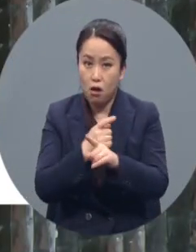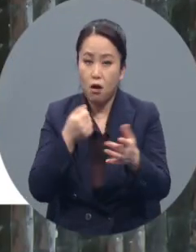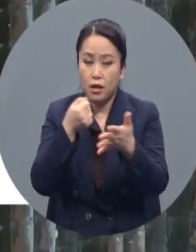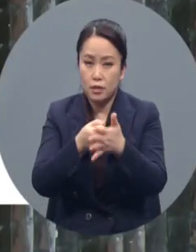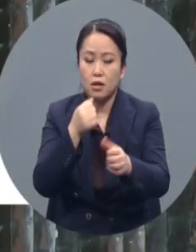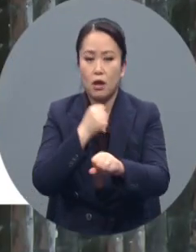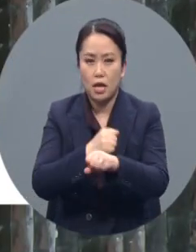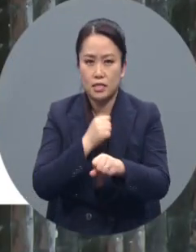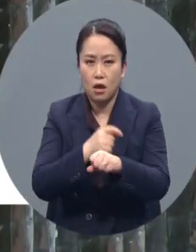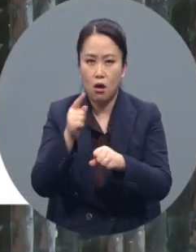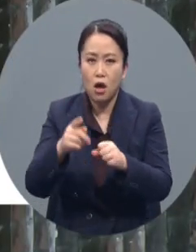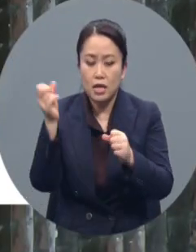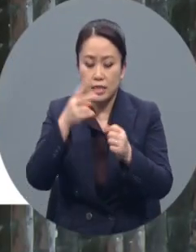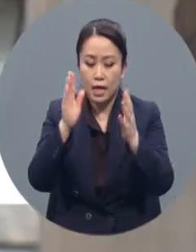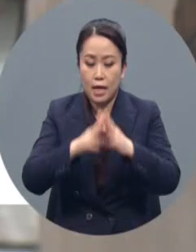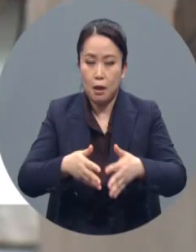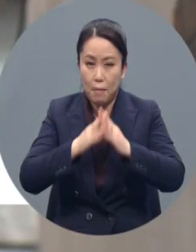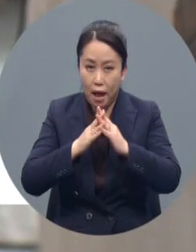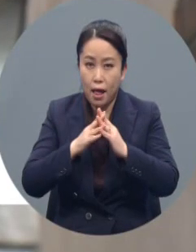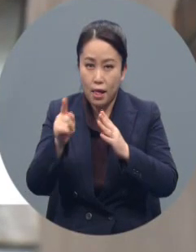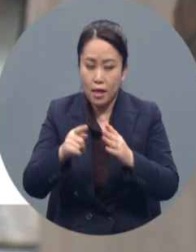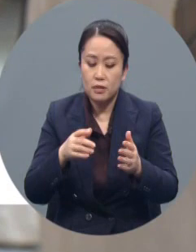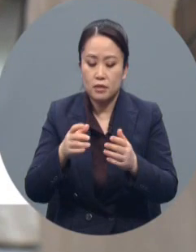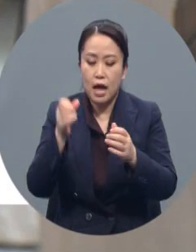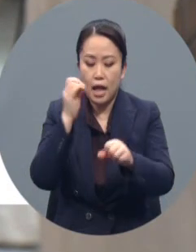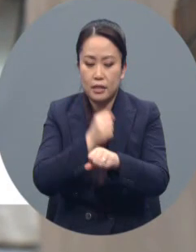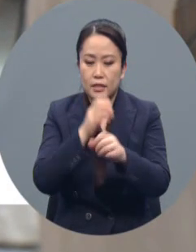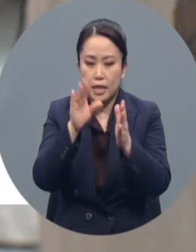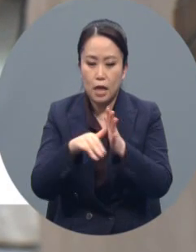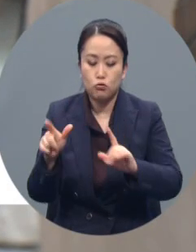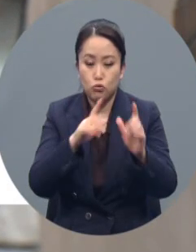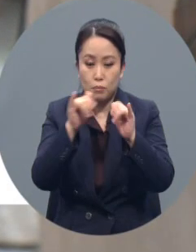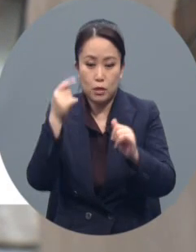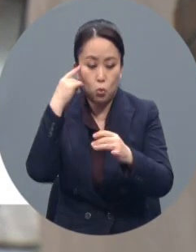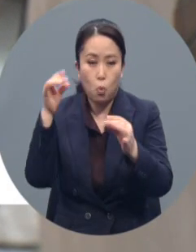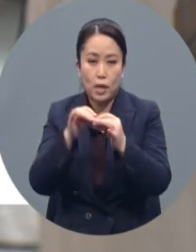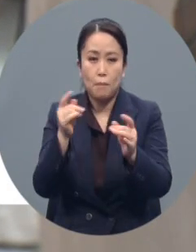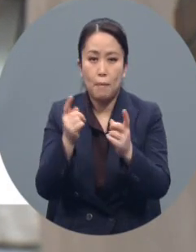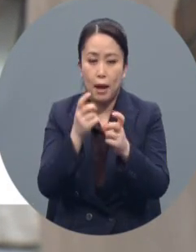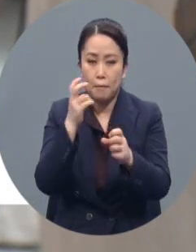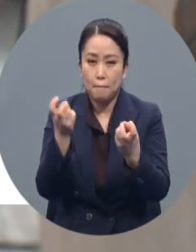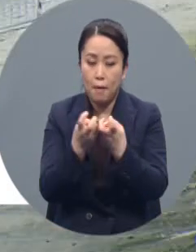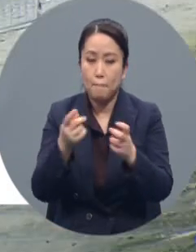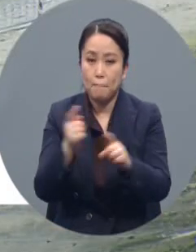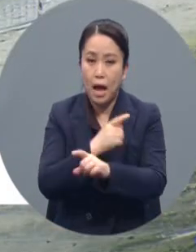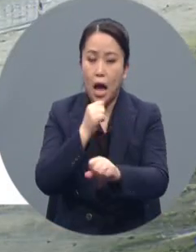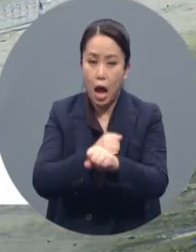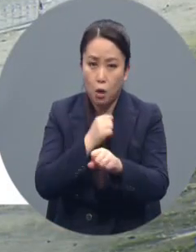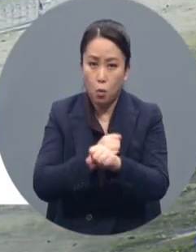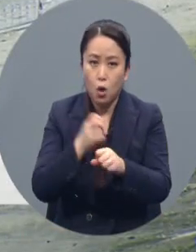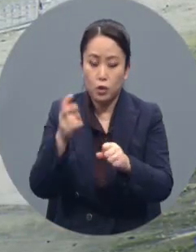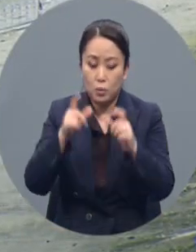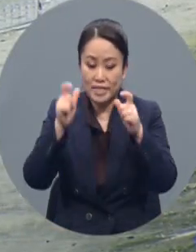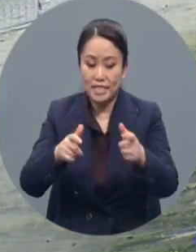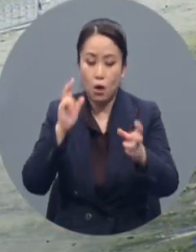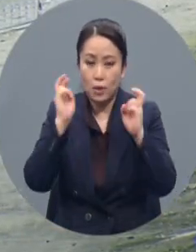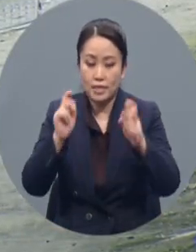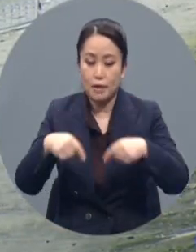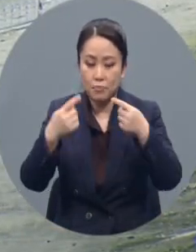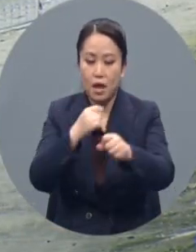재건축 c 주민 동의 방법을 개선하고 소규모 재건축에 에 지어 업체가 참여할 경우 인센티브를